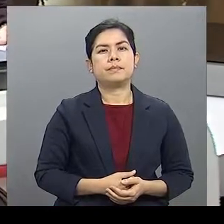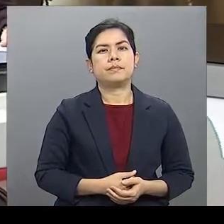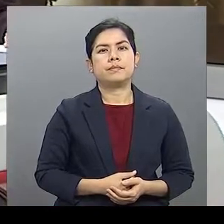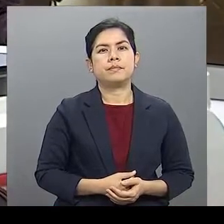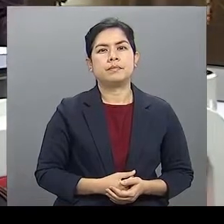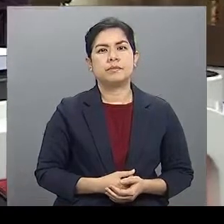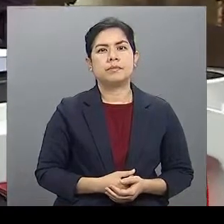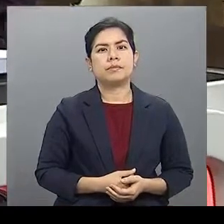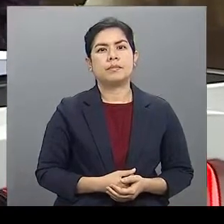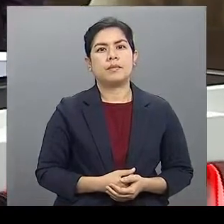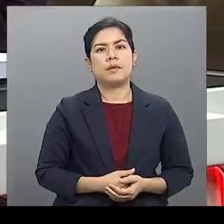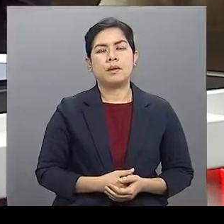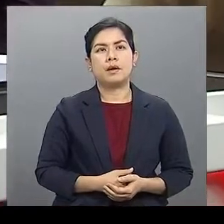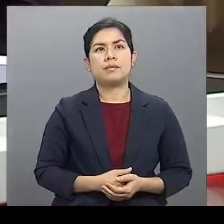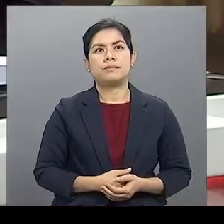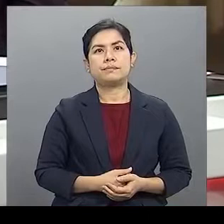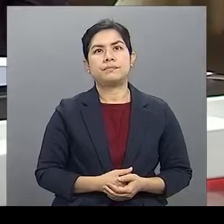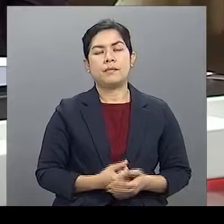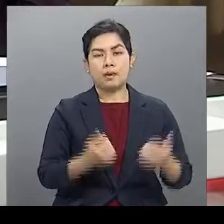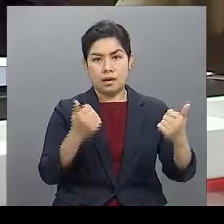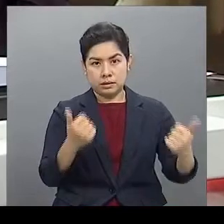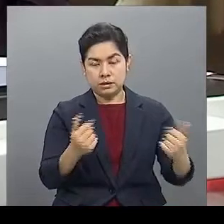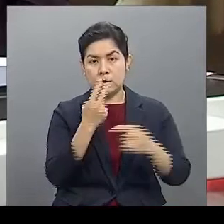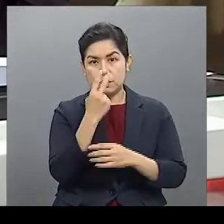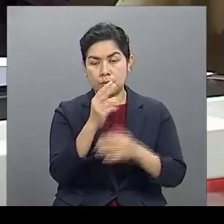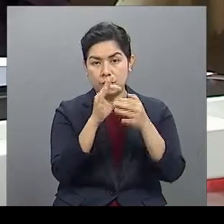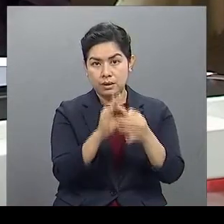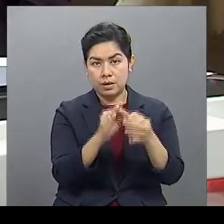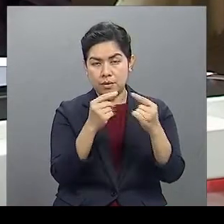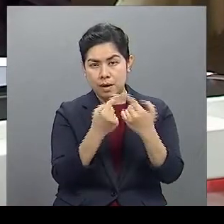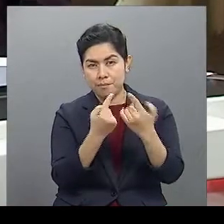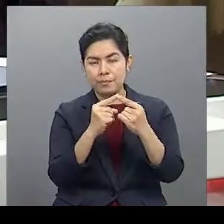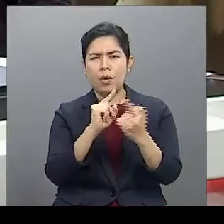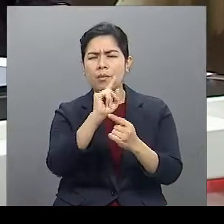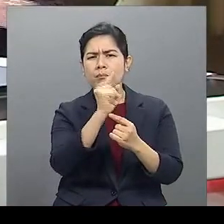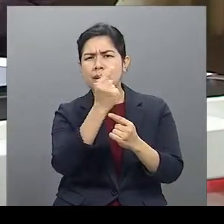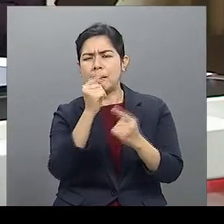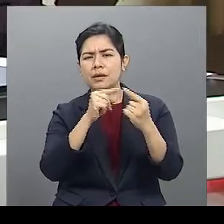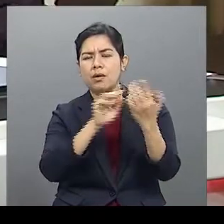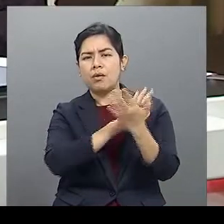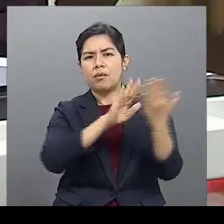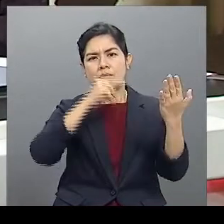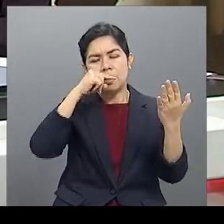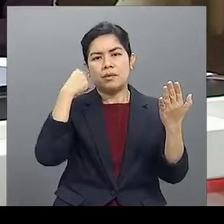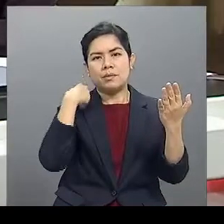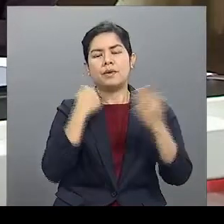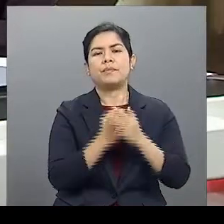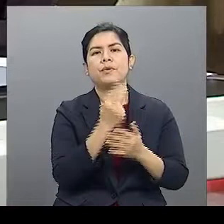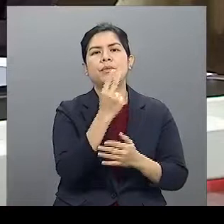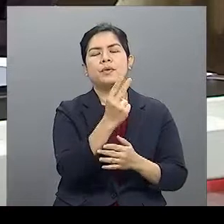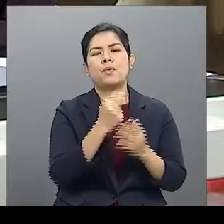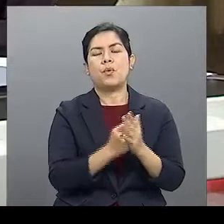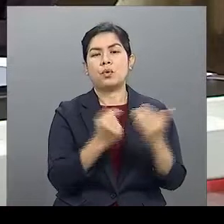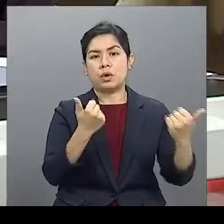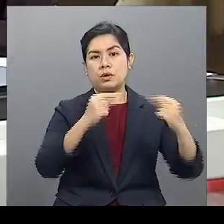งนี้ค่ะคุณผู้ชมนะคะเข้าสู่ช่วงจับตารอบทิศซึ่งถือว่าเป็นช่วงใหม่ของรายการจับตาสถานการณ์นะคะจะพาคุณผู้ชมนั้นล่องเหนืออีส